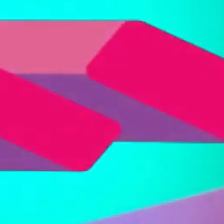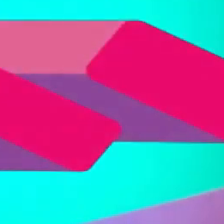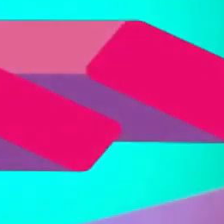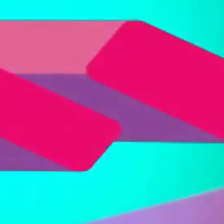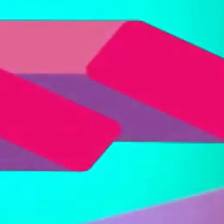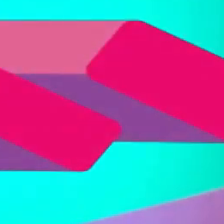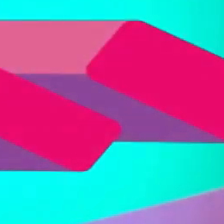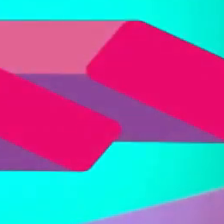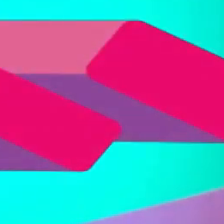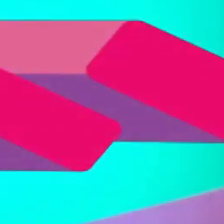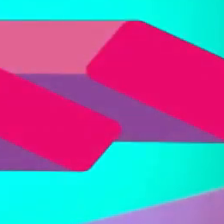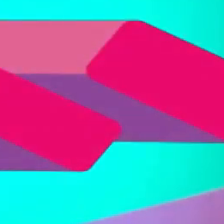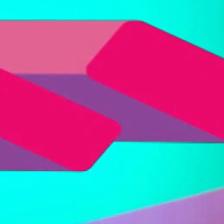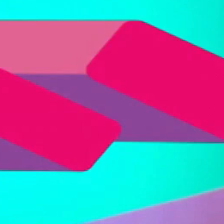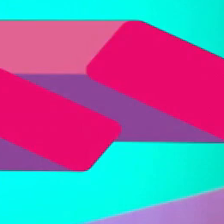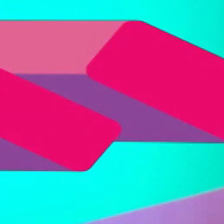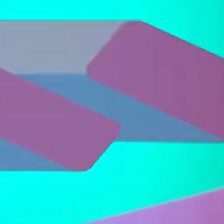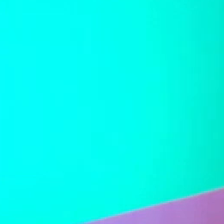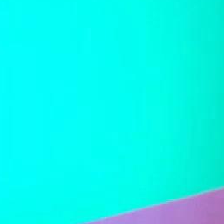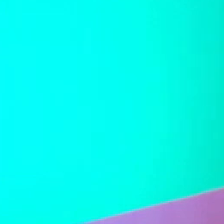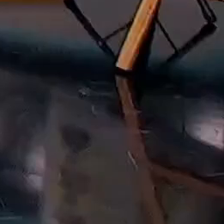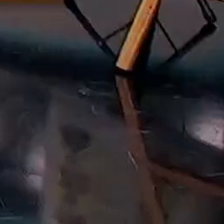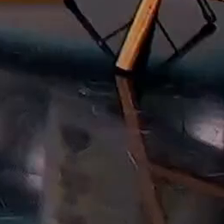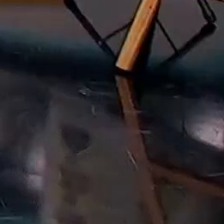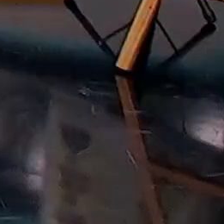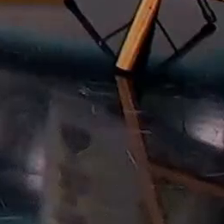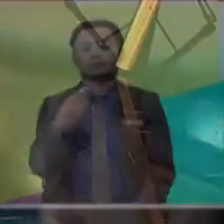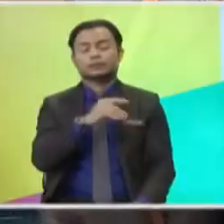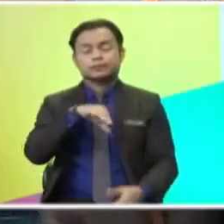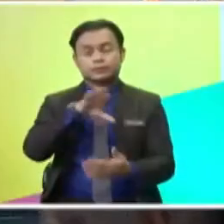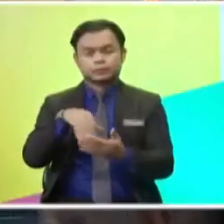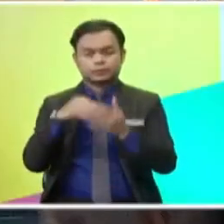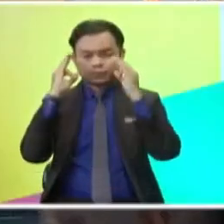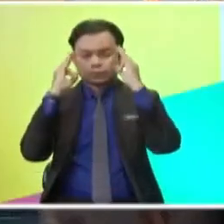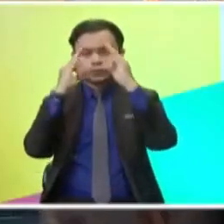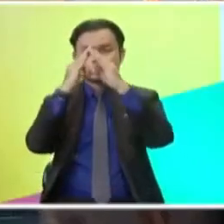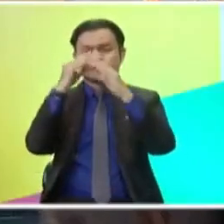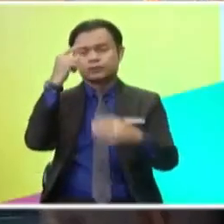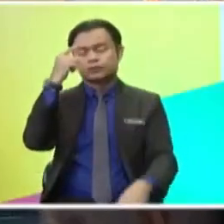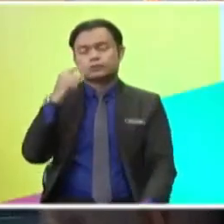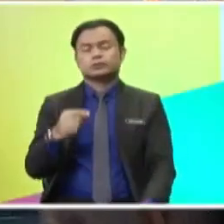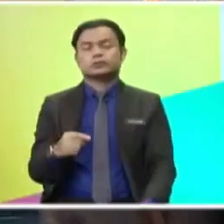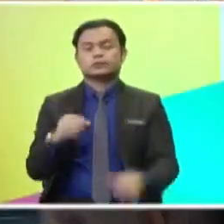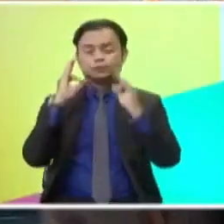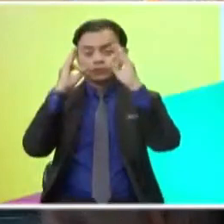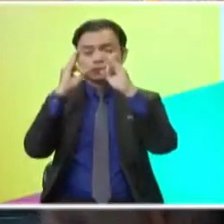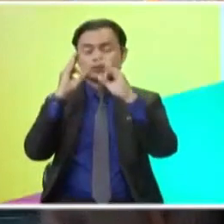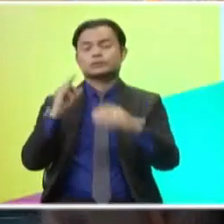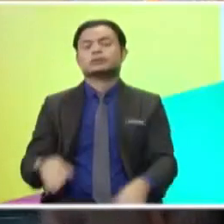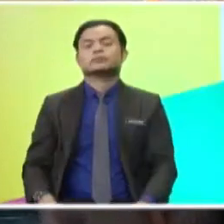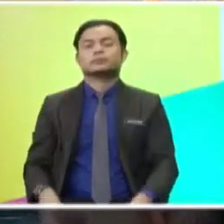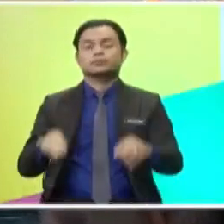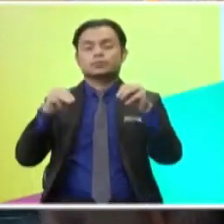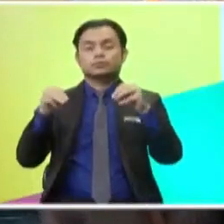berbeza. Mata pelajaran inilah yang perlu diberi tumpuan oleh murid-murid, khususnya bagi calon-calon sijil pelajaran Malaysia di